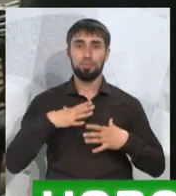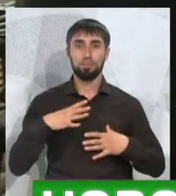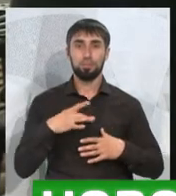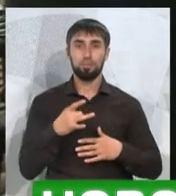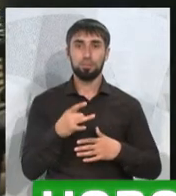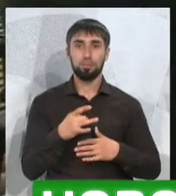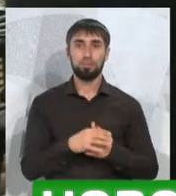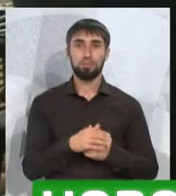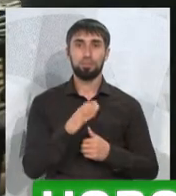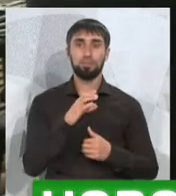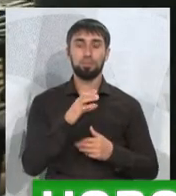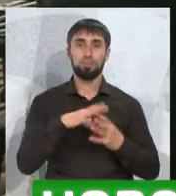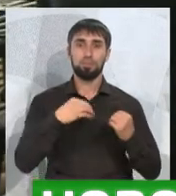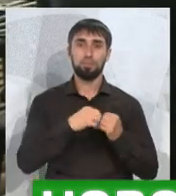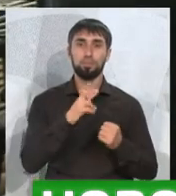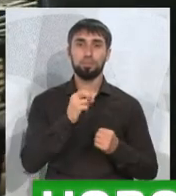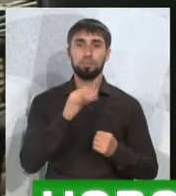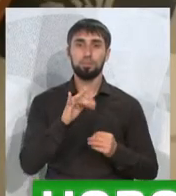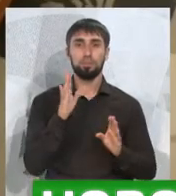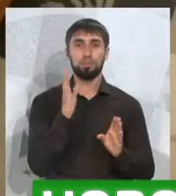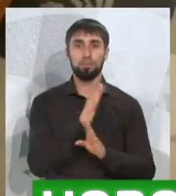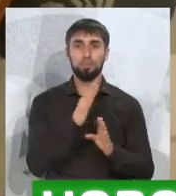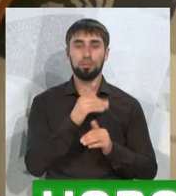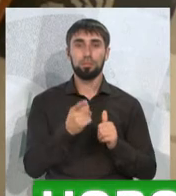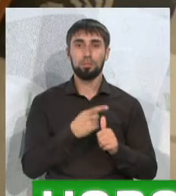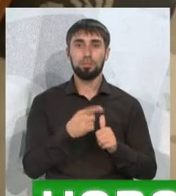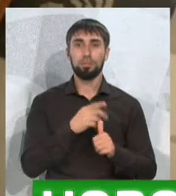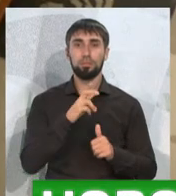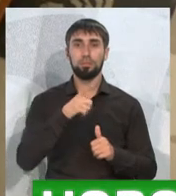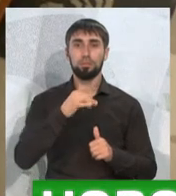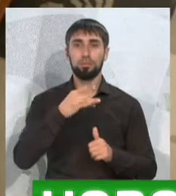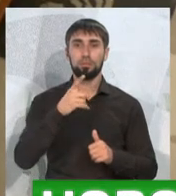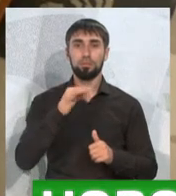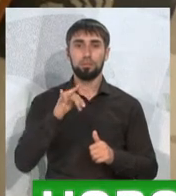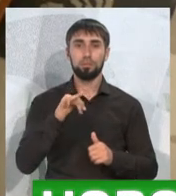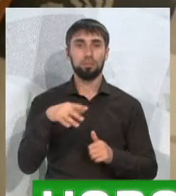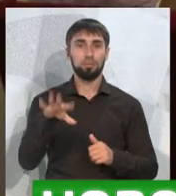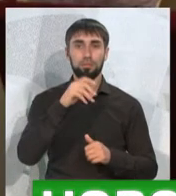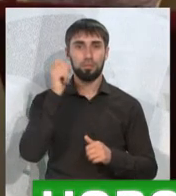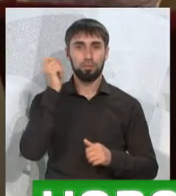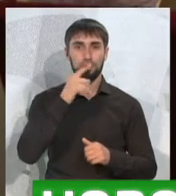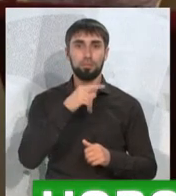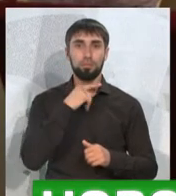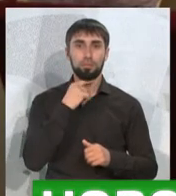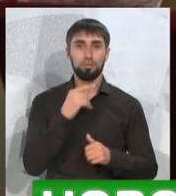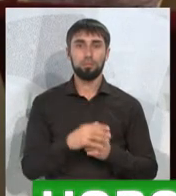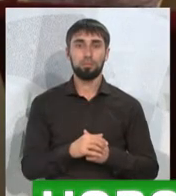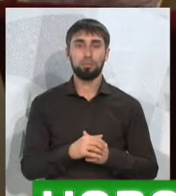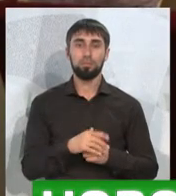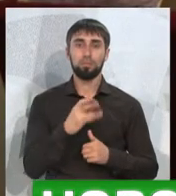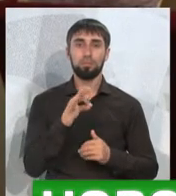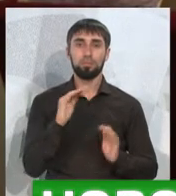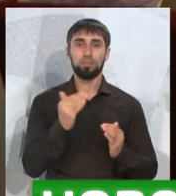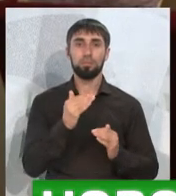республик. «Сыновья Беки», «Багровые зори», «Судьба» – название хотя бы одной из этих книг наверняка известны каждому жителю Ингушетии. Но мало кто